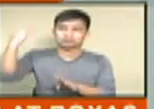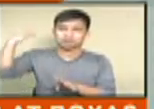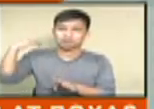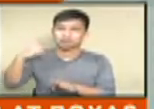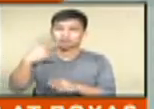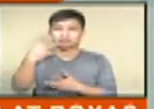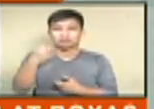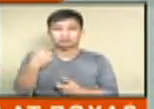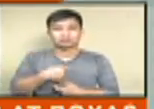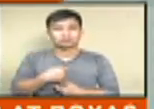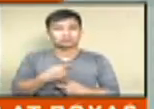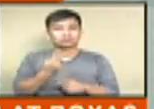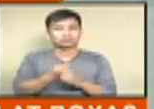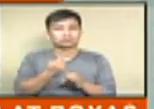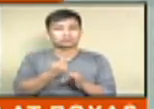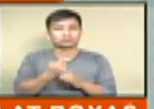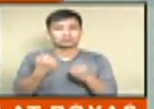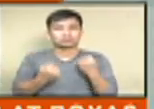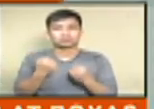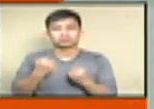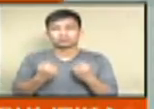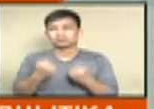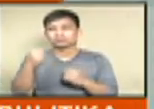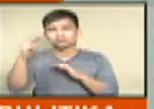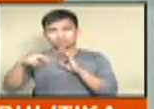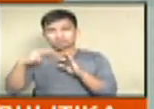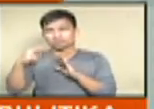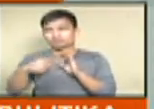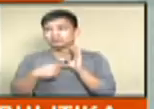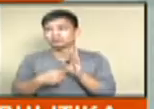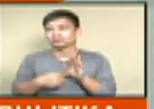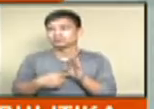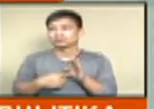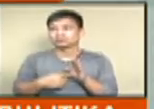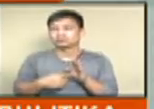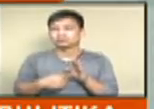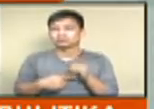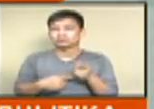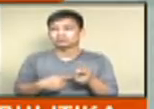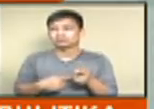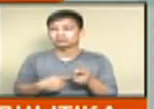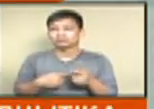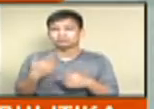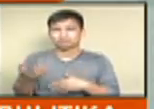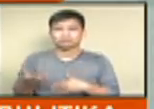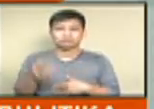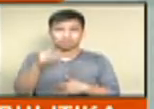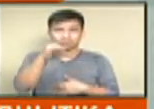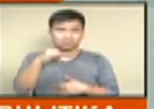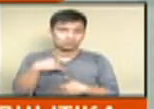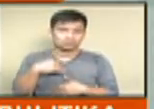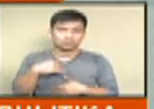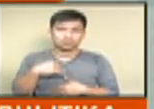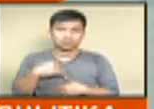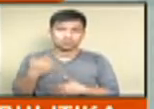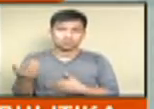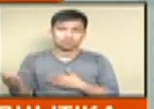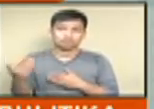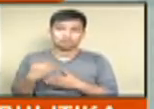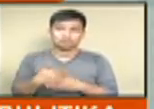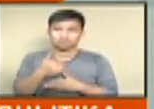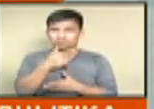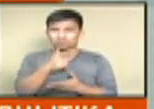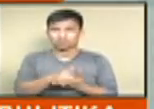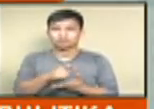Galit din siya, truck driver naman yon, ayaw niya mga videohan at inera namin dito and then the following day, kahapon nga, nagpadala ng liham